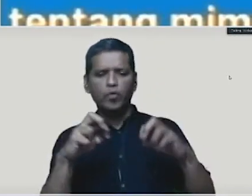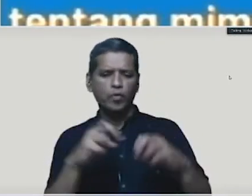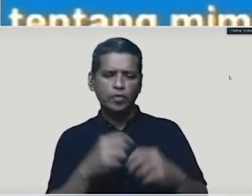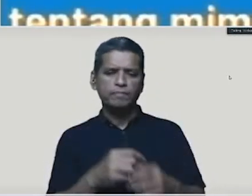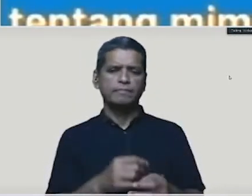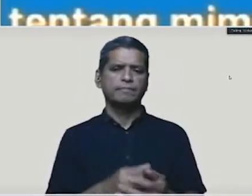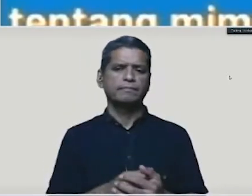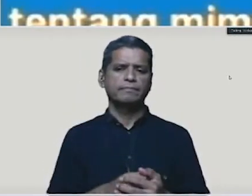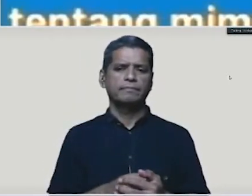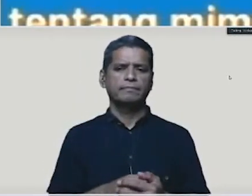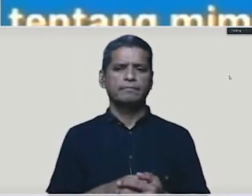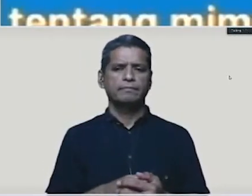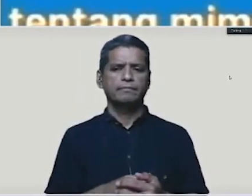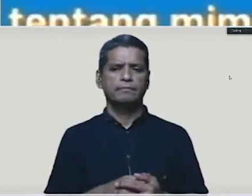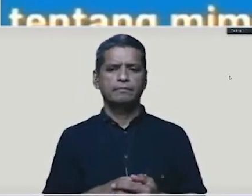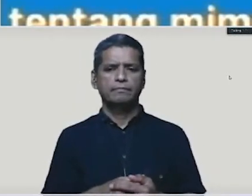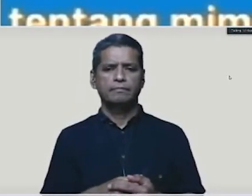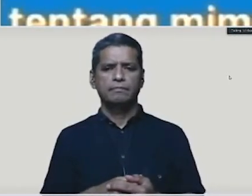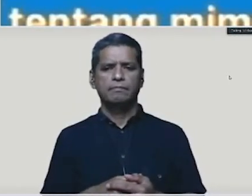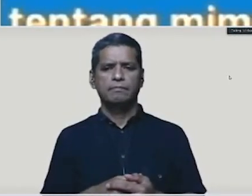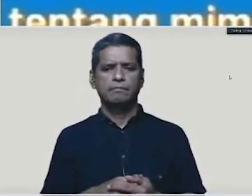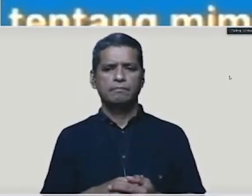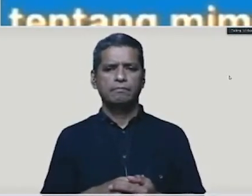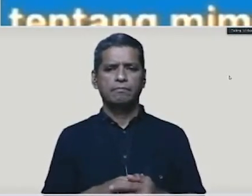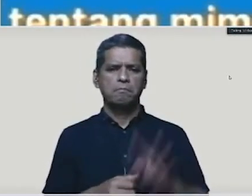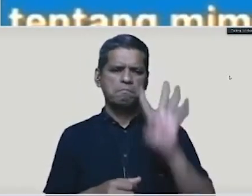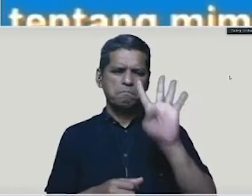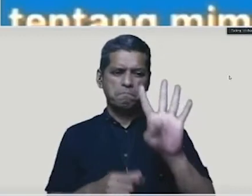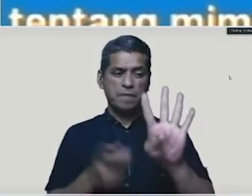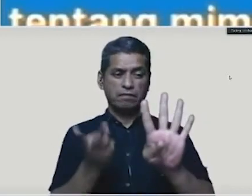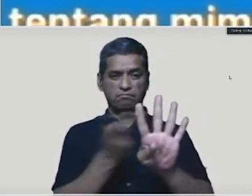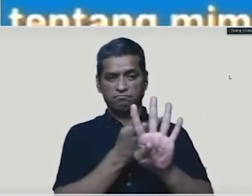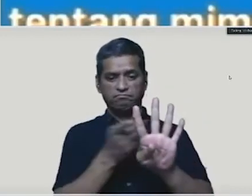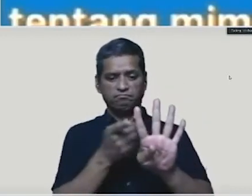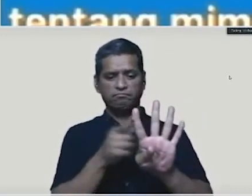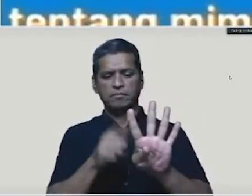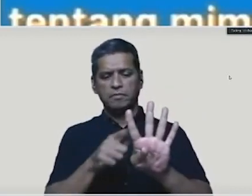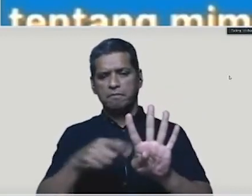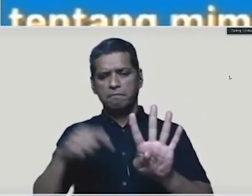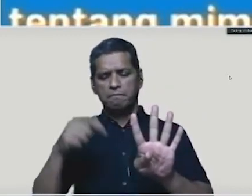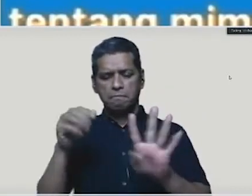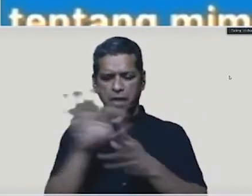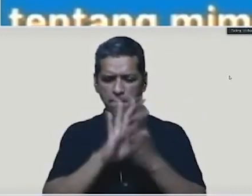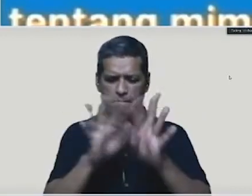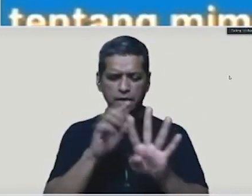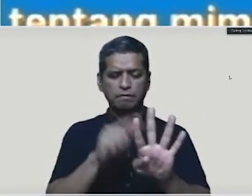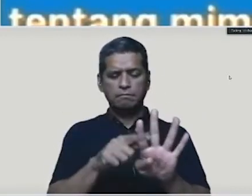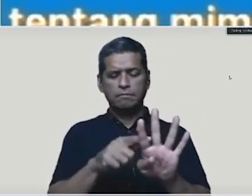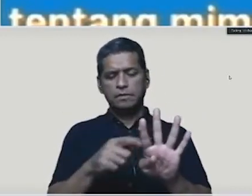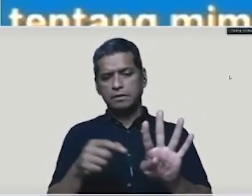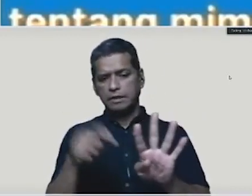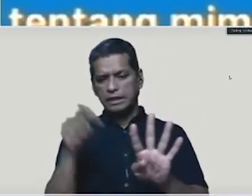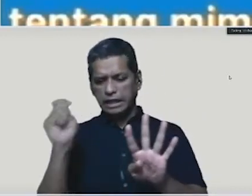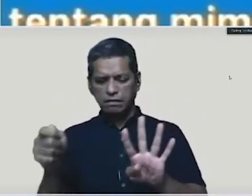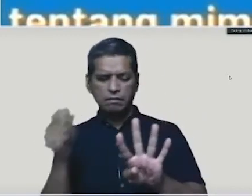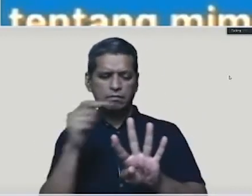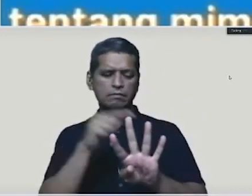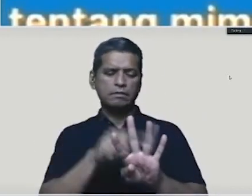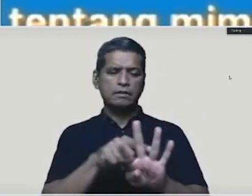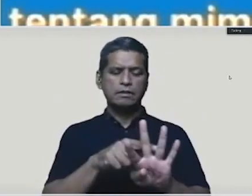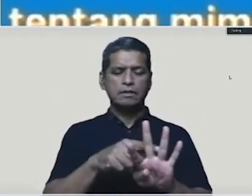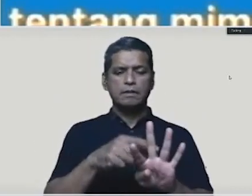empat tokoh peramal masa depan berdasarkan sihir